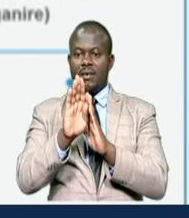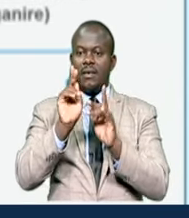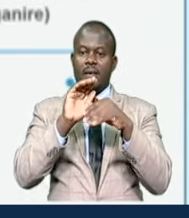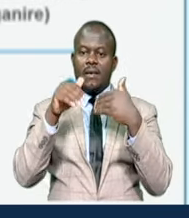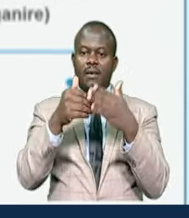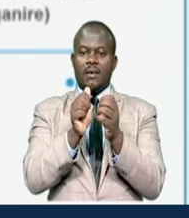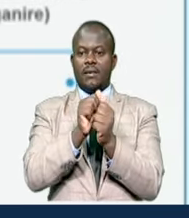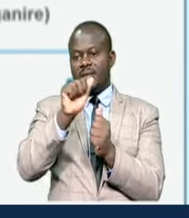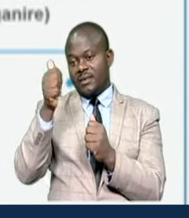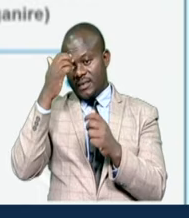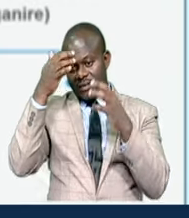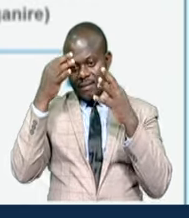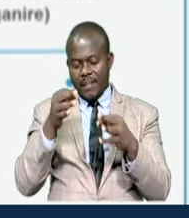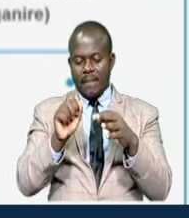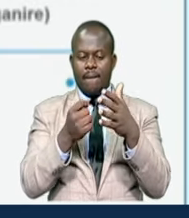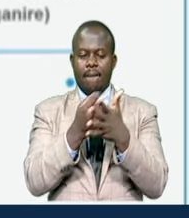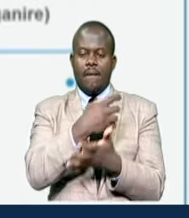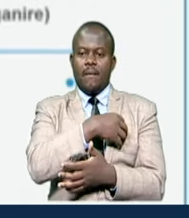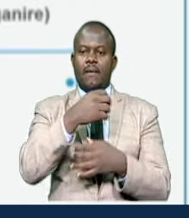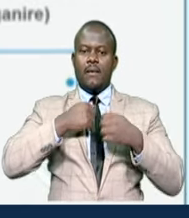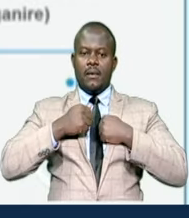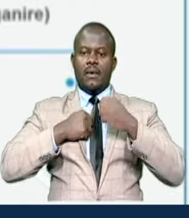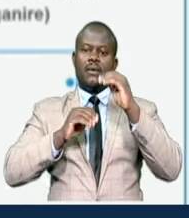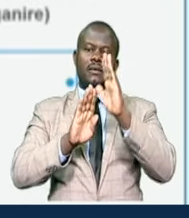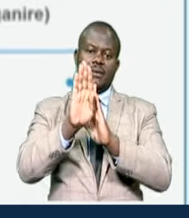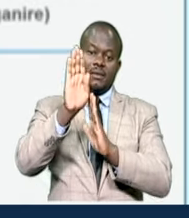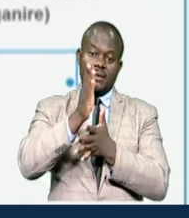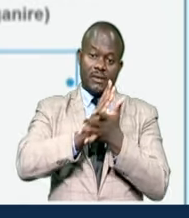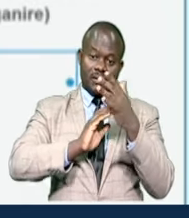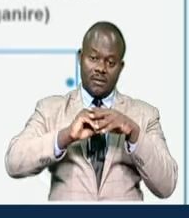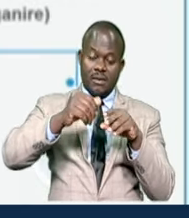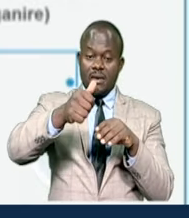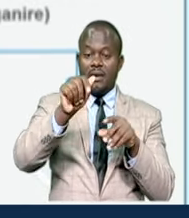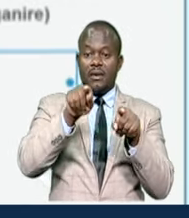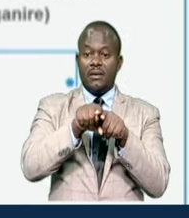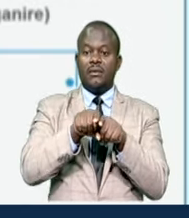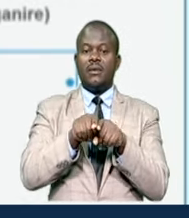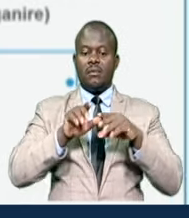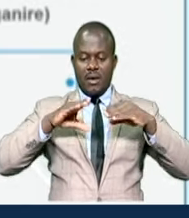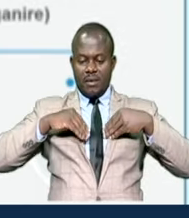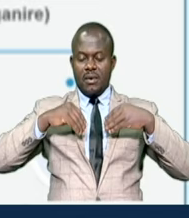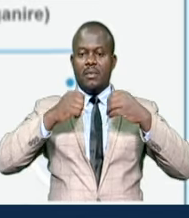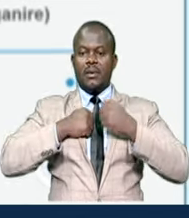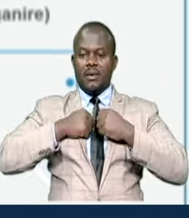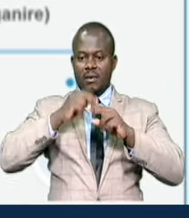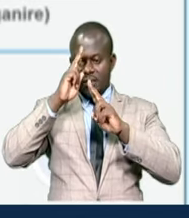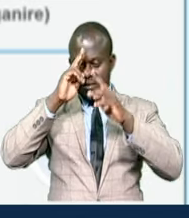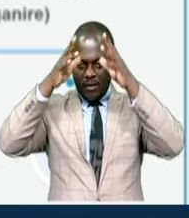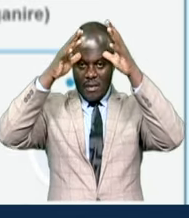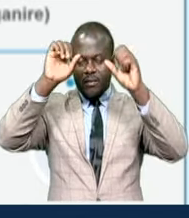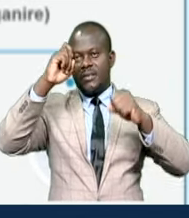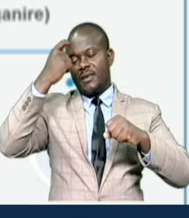ndetse n'izindi ngamba zituma ubukungu bw'u Rwanda butera imbere. Zimwe muri zo nk'uko mwari mwabyemera abanyarwanda nyako wa Perezida wa Afurika